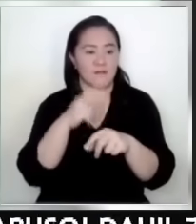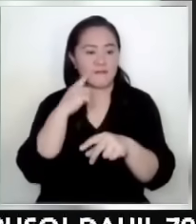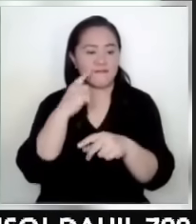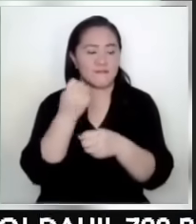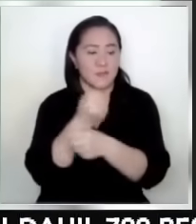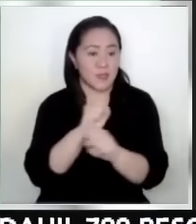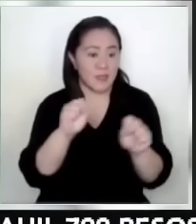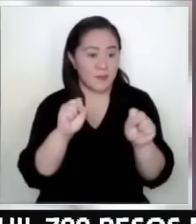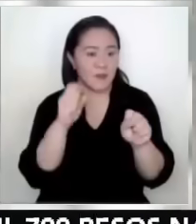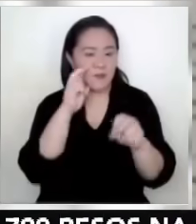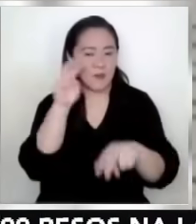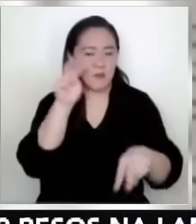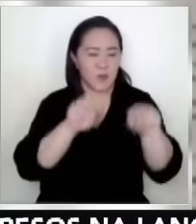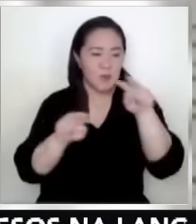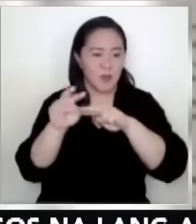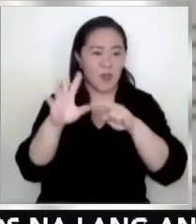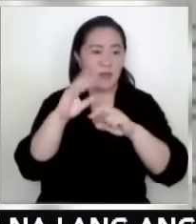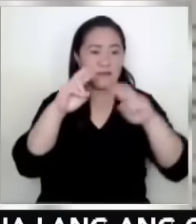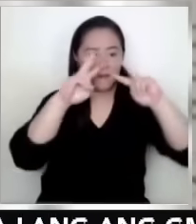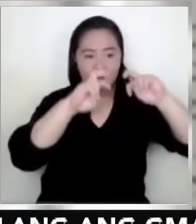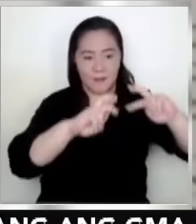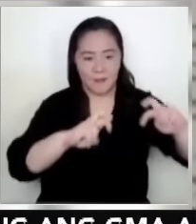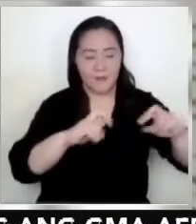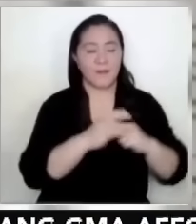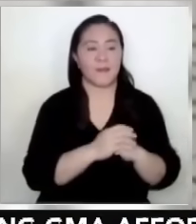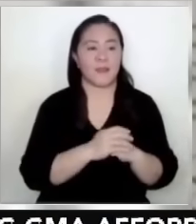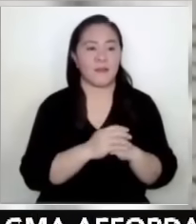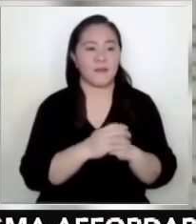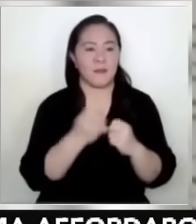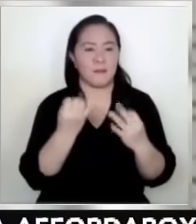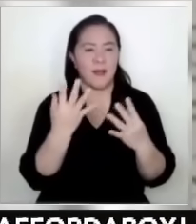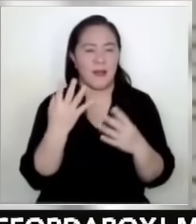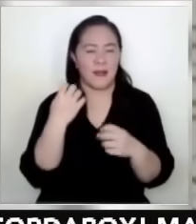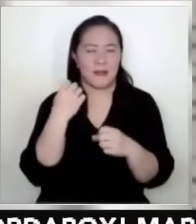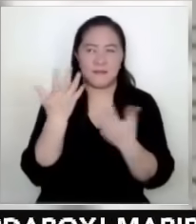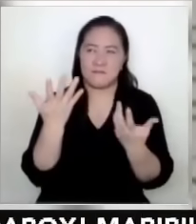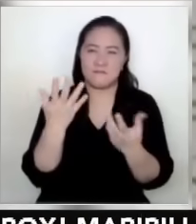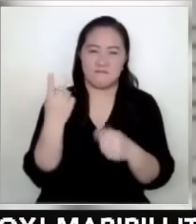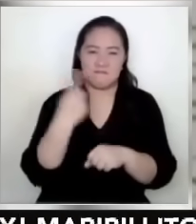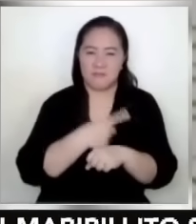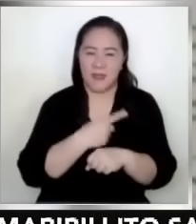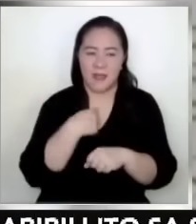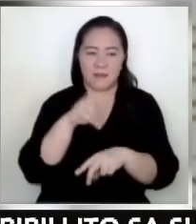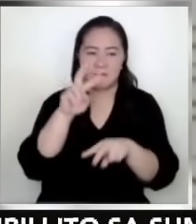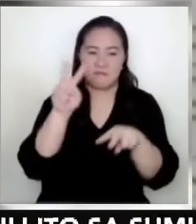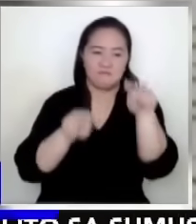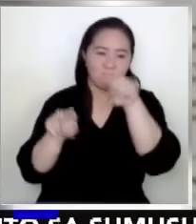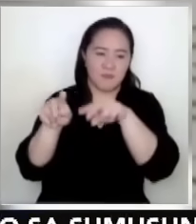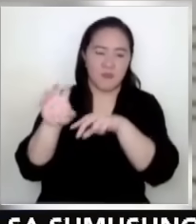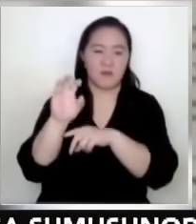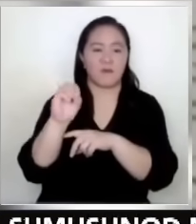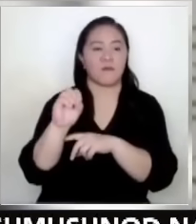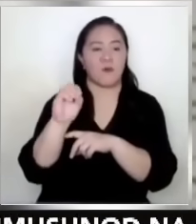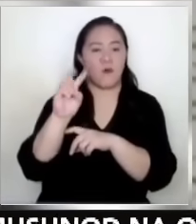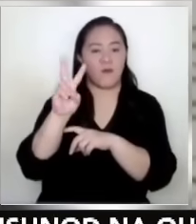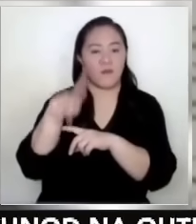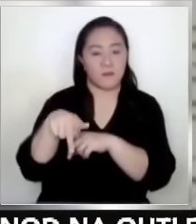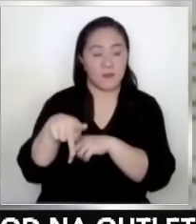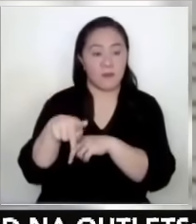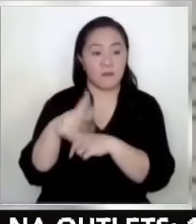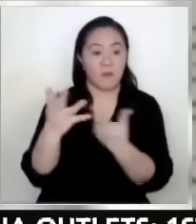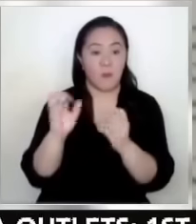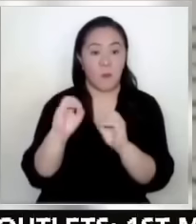mga investigation. Ilang araw na naming hinihinga ng reaksyon ng OVP pero wala pa silang tugon. Para sa